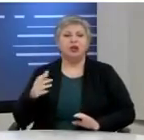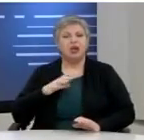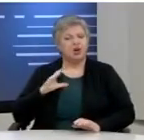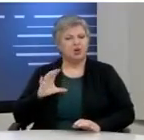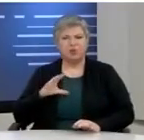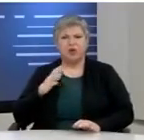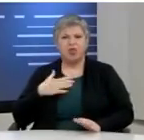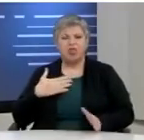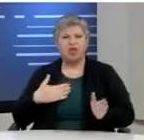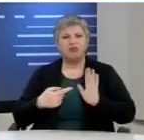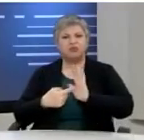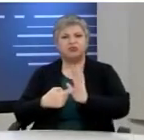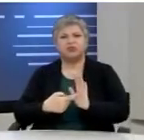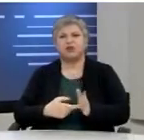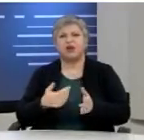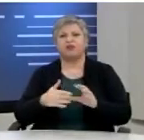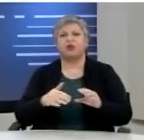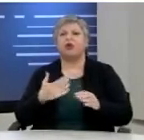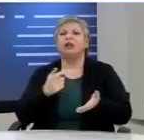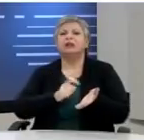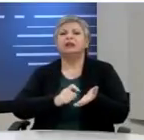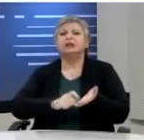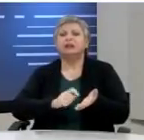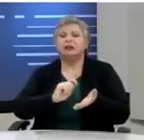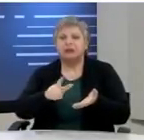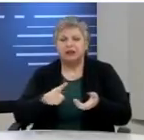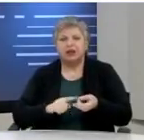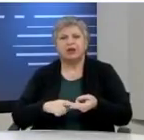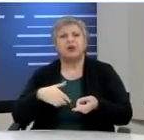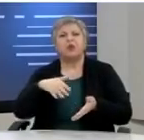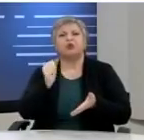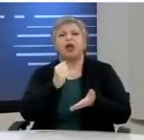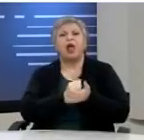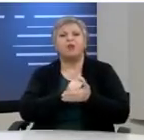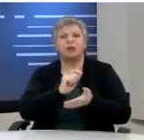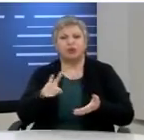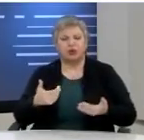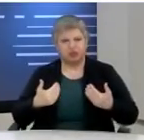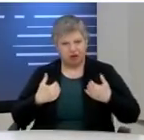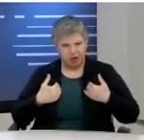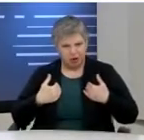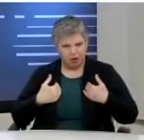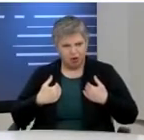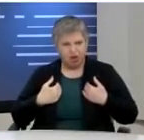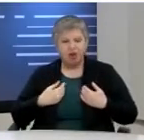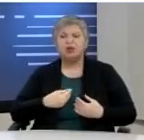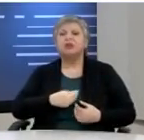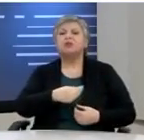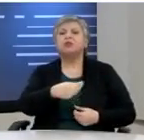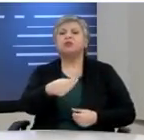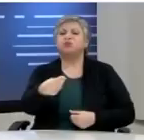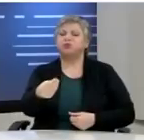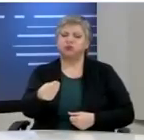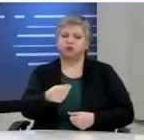τηλεγραφήματα, ούτε επιστολές, δεν έχει νόημα, γιατί αισθάνομαι την εθνική ευθύνη. Εγώ δεν θα βγάλω, κύριε